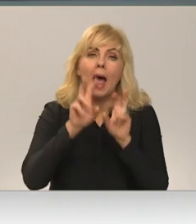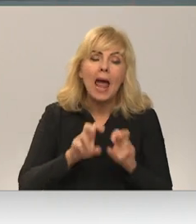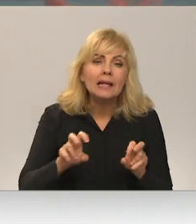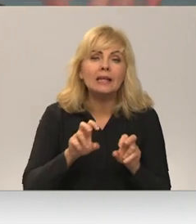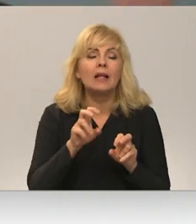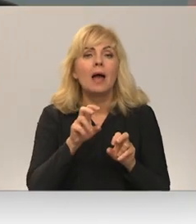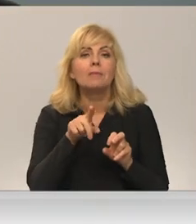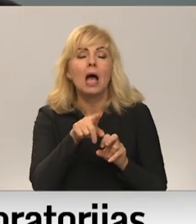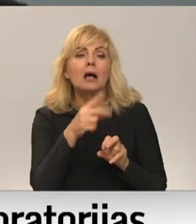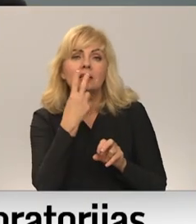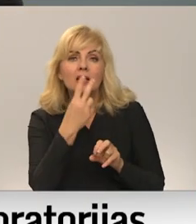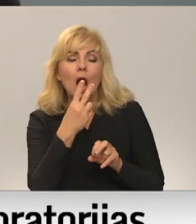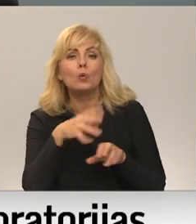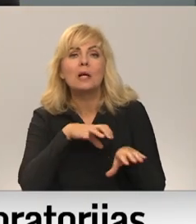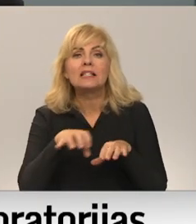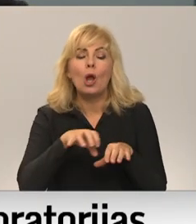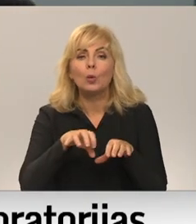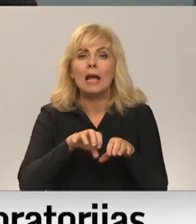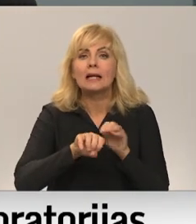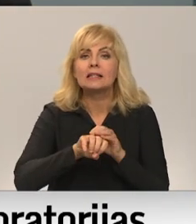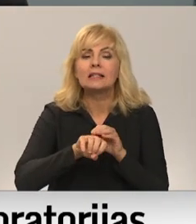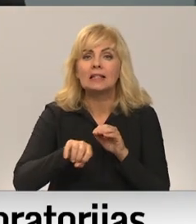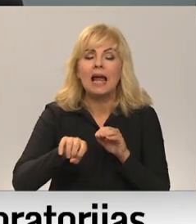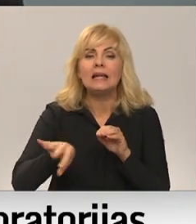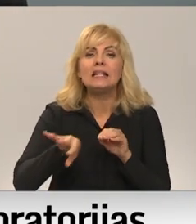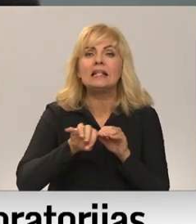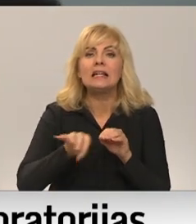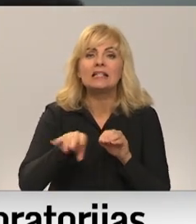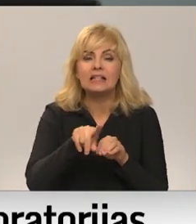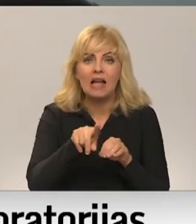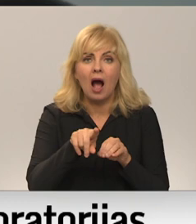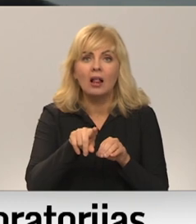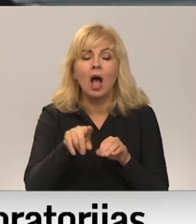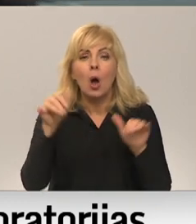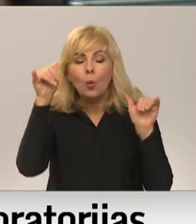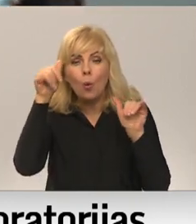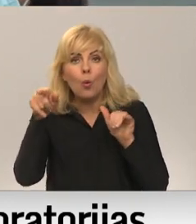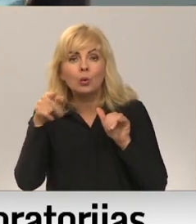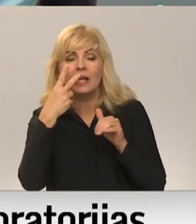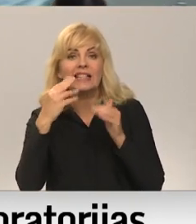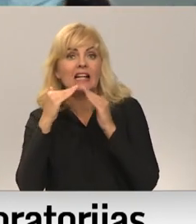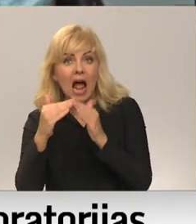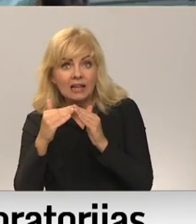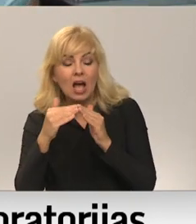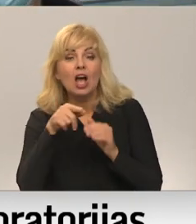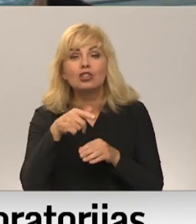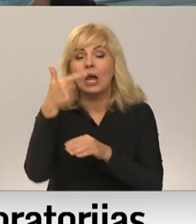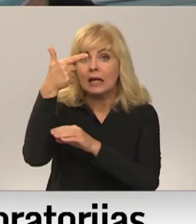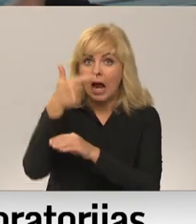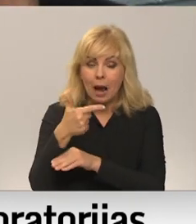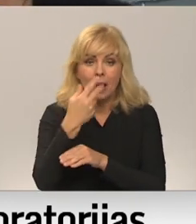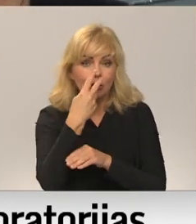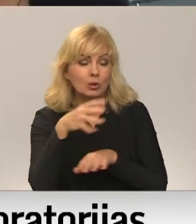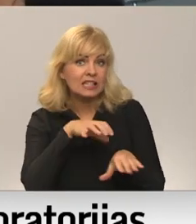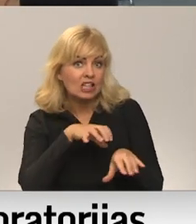pilnīgi visas gāzes, ko izdala dzīvnieks. Līdz šim to varēja veikt tikai vienīgi kūtīs un tikai ar aprēķiniem uz papīra. Tad šī kamera mums ļauj ievietot dzīvnieku